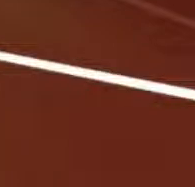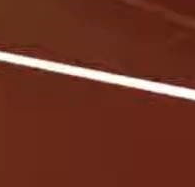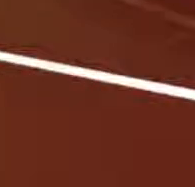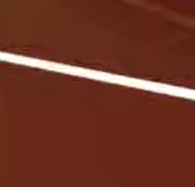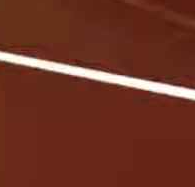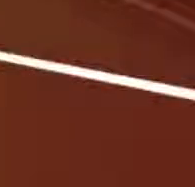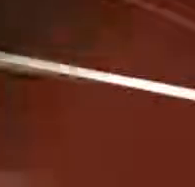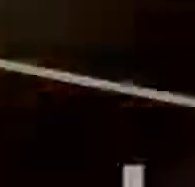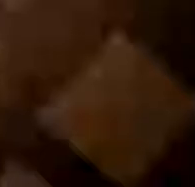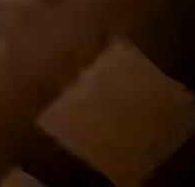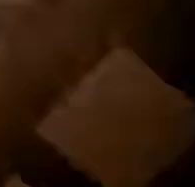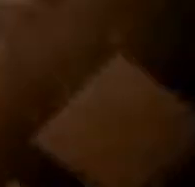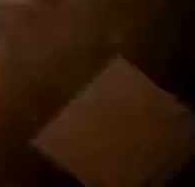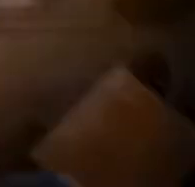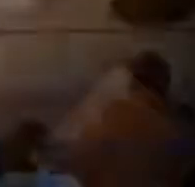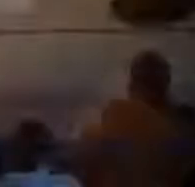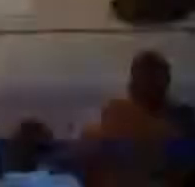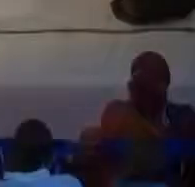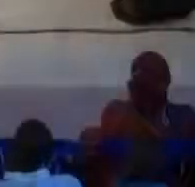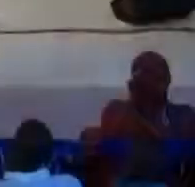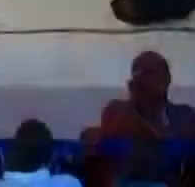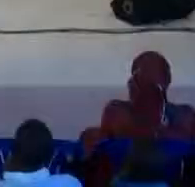nyumbani hatimaye.